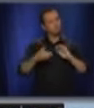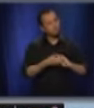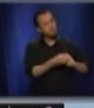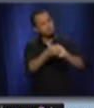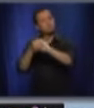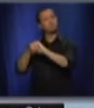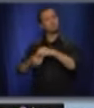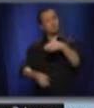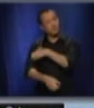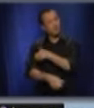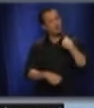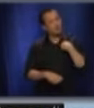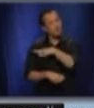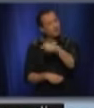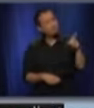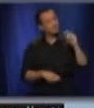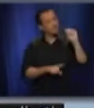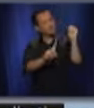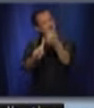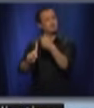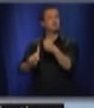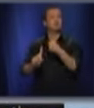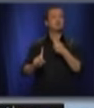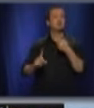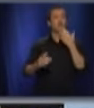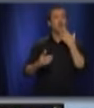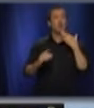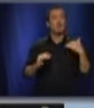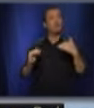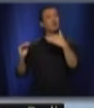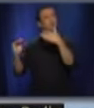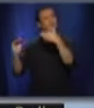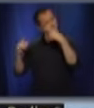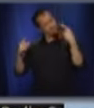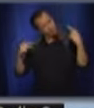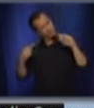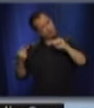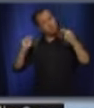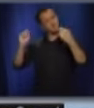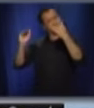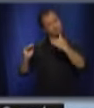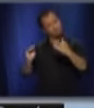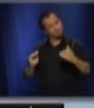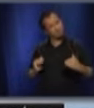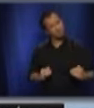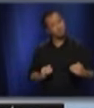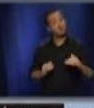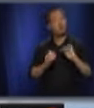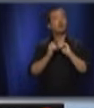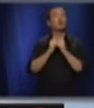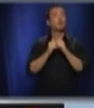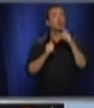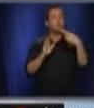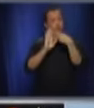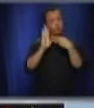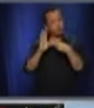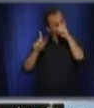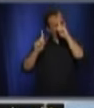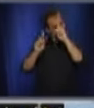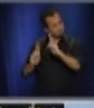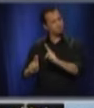pouvons changer les choses. Mais c'est à vous. C'est vous qui avez le pouvoir. Et plus les gens vont respecter les mesures, plus nous allons